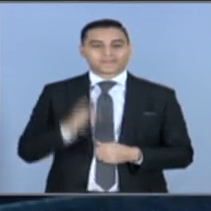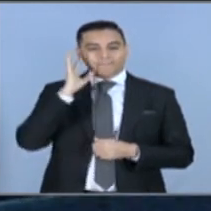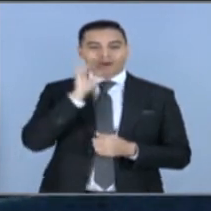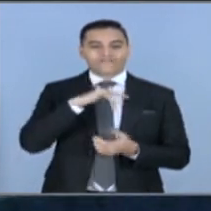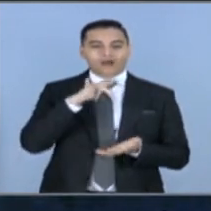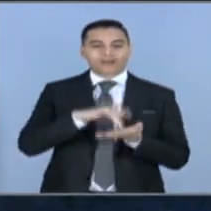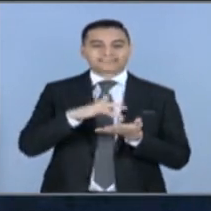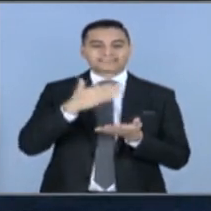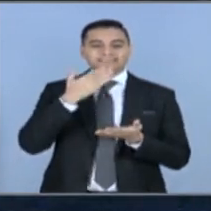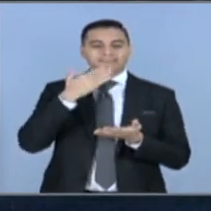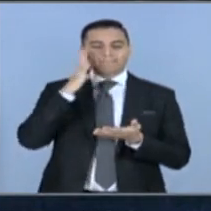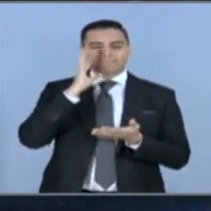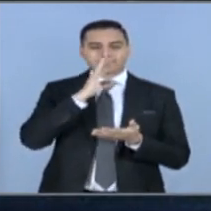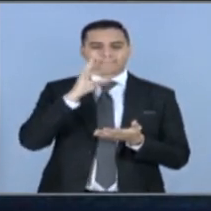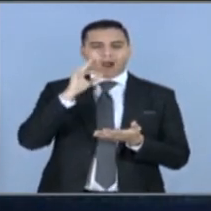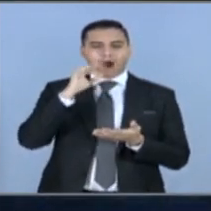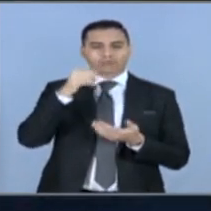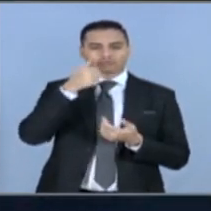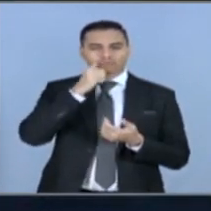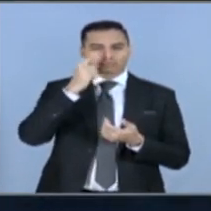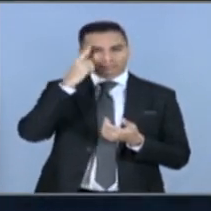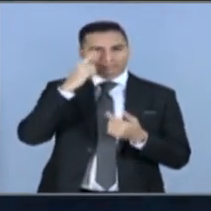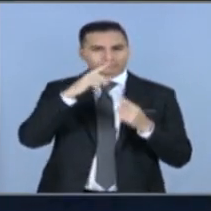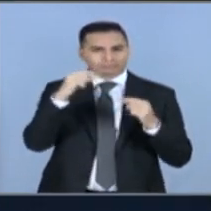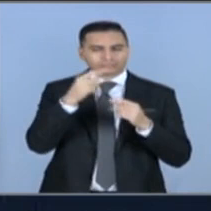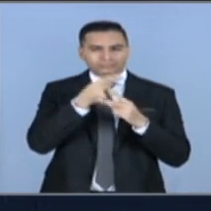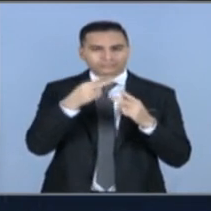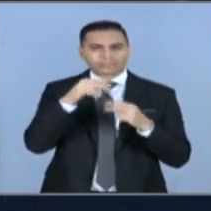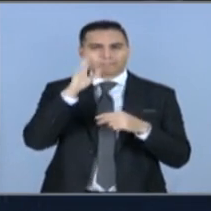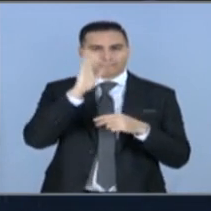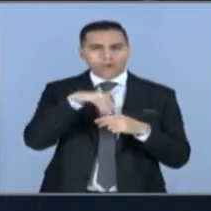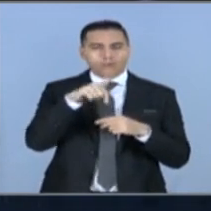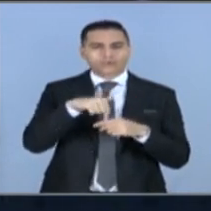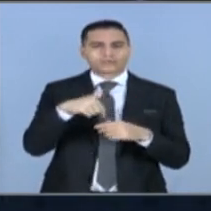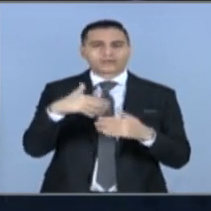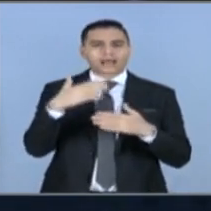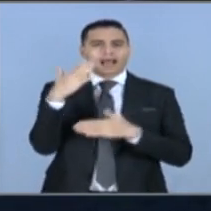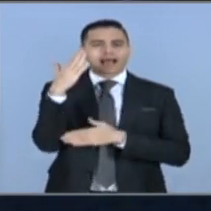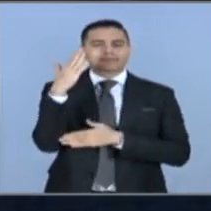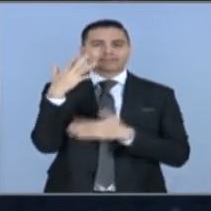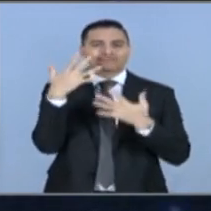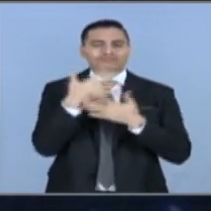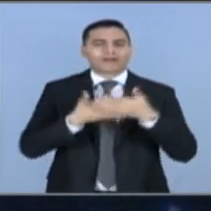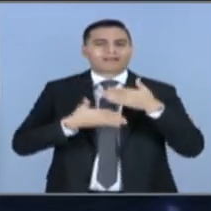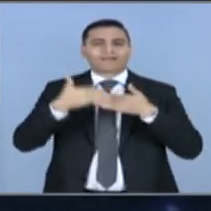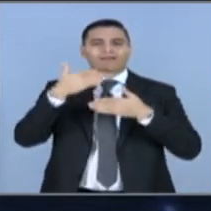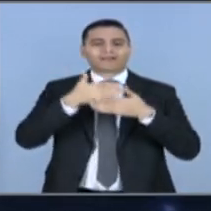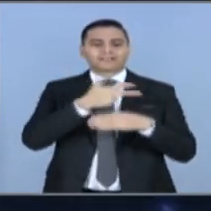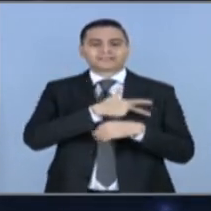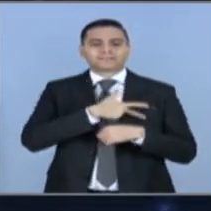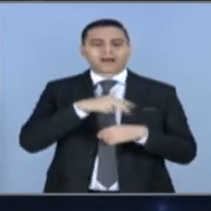في أي عاصمة أسيوية يقع المقر الرئيسي لشركة الإلكترونيات